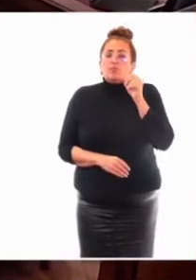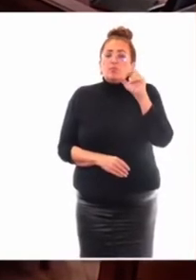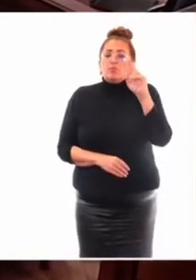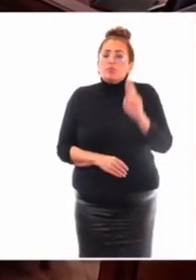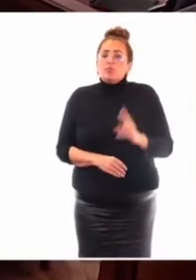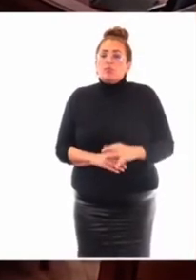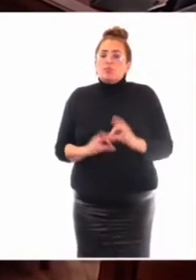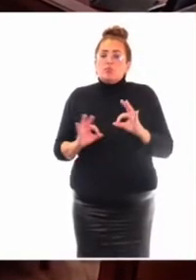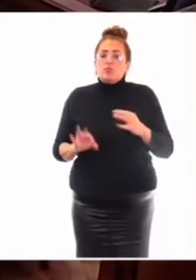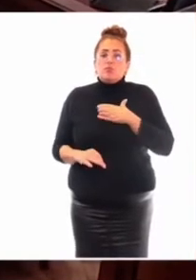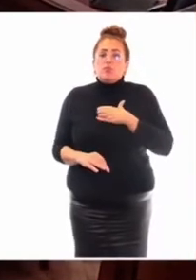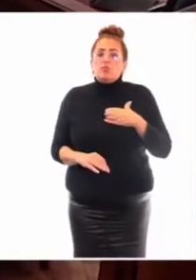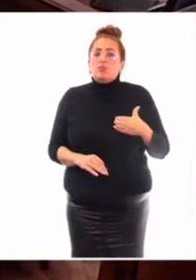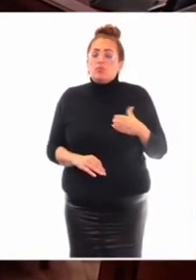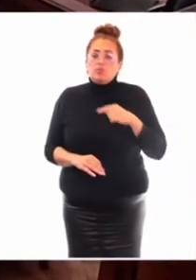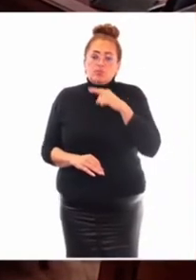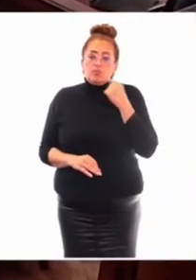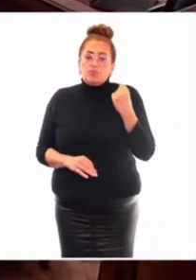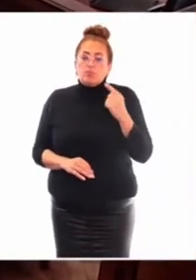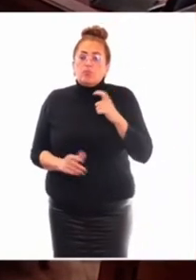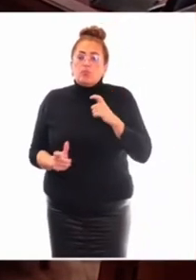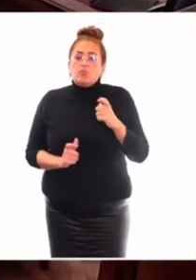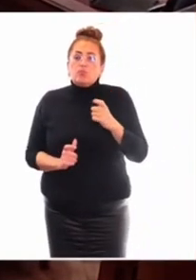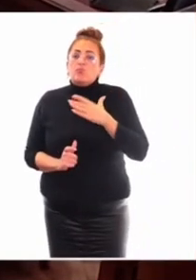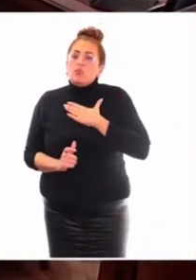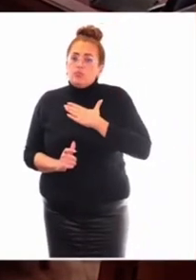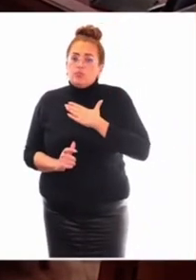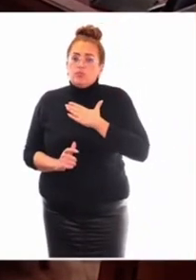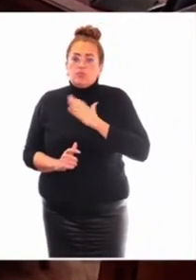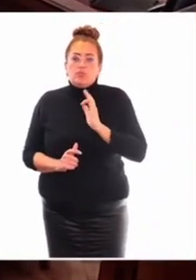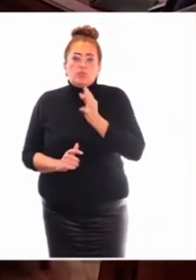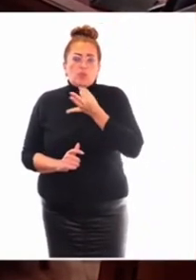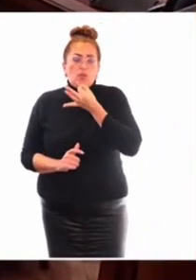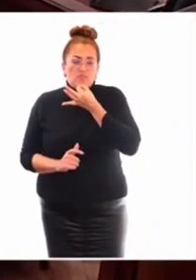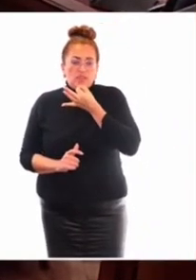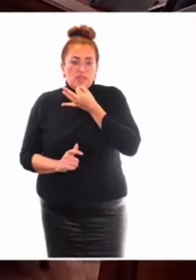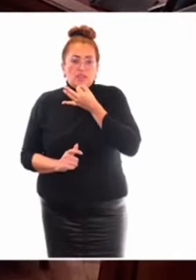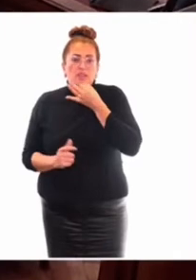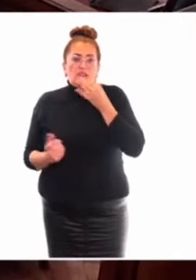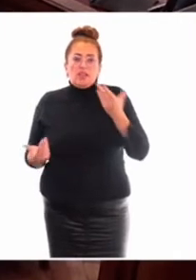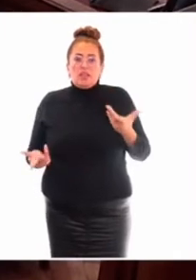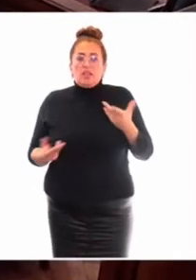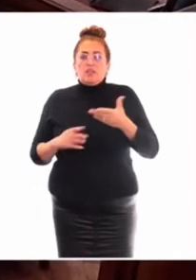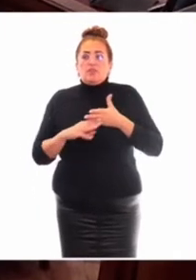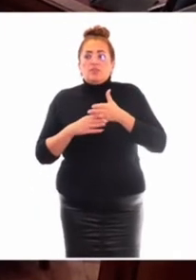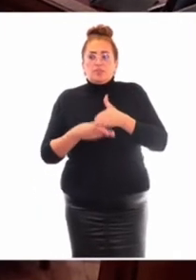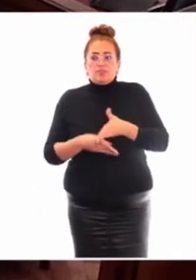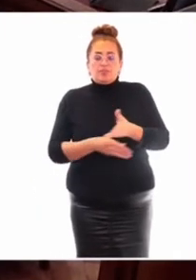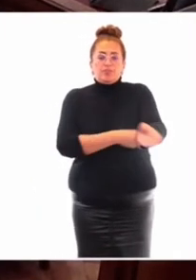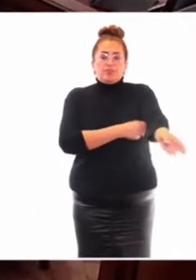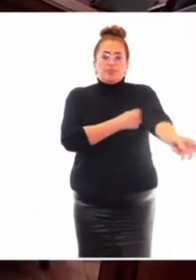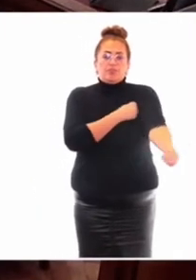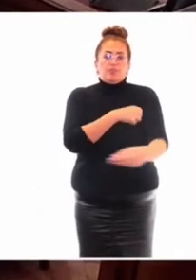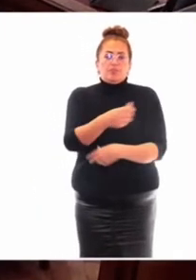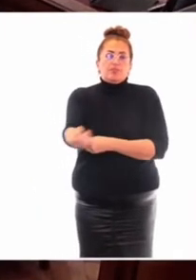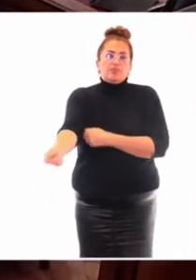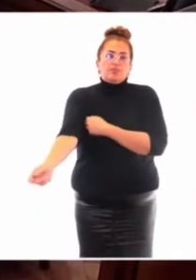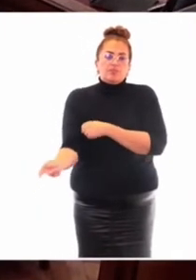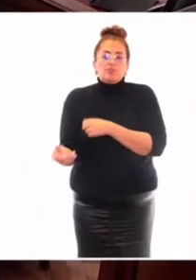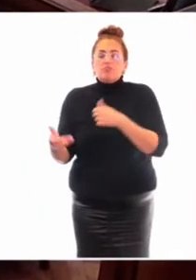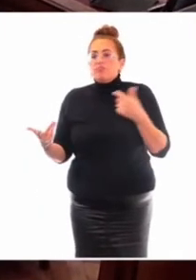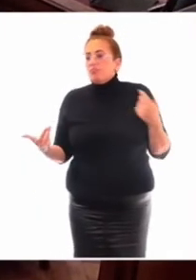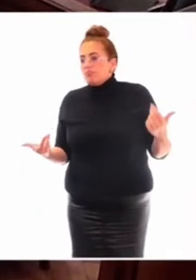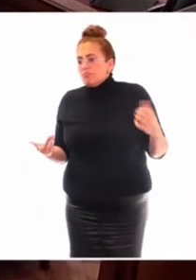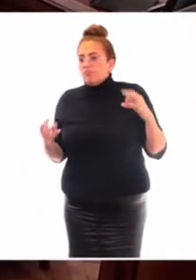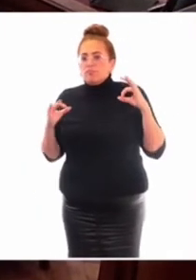Oui, monsieur le maire, mes chers collègues, nous avons profité de cette délibération parce que c'est la rentrée et en cette rentrée, le message que visiblement nous avons du